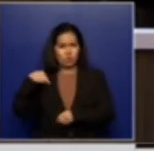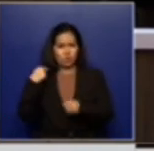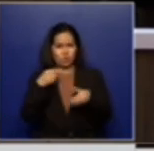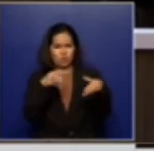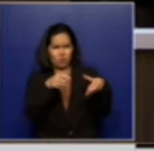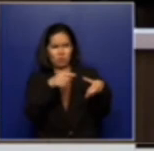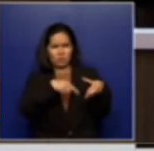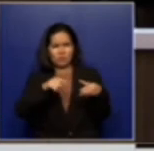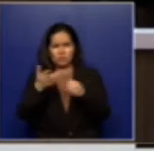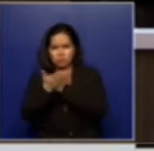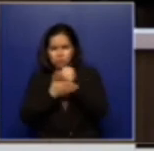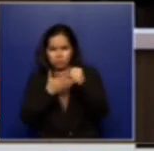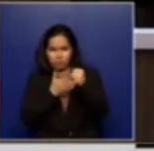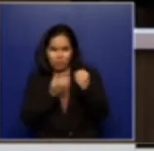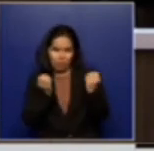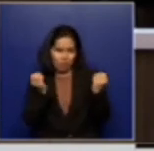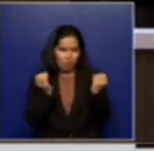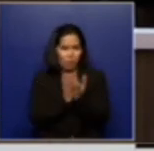ทีเดียวเสพติดมากและได้รับผลกระทบมากที่สุดเพราะเมื่อผู้หญิงติดแล้วเสพแล้วเนี่ยความเป็นแม่ความเป็นภรรยาความที่กังวลว่าถ้าไปบำบัดรักษาแล้วลูกจะอยู่กับใครสามีจะอยู่ยังไงจะมีเงินเลี้ยงดูใครไหมวันนั้นผู้หญิงจะเป็นผู้ที่ได้รับผลกระทบมากที่สุดเช่นกันกับเด็กเล็กๆค่ะท่านประธานดิฉันหวังว่าสิ่งที่ดีฉันได้อภิปรายมาวันนี้จะส่งผลให้รัฐบาลได้ไปปรับปรุงเรียนแปลงทั้งแนวคิดเก็บข้อมูลให้ประชาชนมีส่วนร่วมในการแก้ปัญหาเขาจะเป็นผู้ร่วมรับร่วมรู้ร่วมแก้ร่วมภูมิใจในสิ่งที่มันจะเกิดขึ้นขบวนการต่างๆตั้งลบให้เพียงพอด้วยนะคะท่านประธานเอาเป็นวาระแห่งชาติพอดีฉันชื่อว่าความมั่นคงของชาติขึ้นอยู่กับความมั่นคงของมนุษย์เพราะมนุษย์คือทรัพยากรของชาติที่จะทำให้บ้านเมืองเจริญเติบโตได้ค่ะถ้า